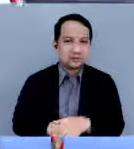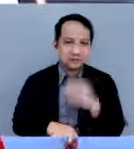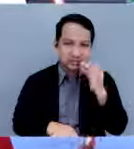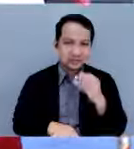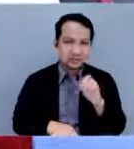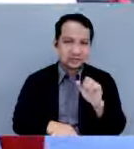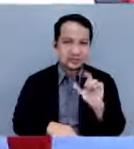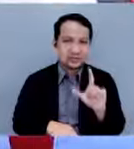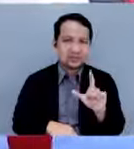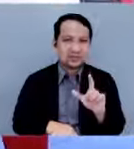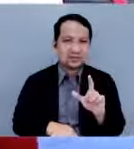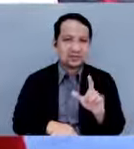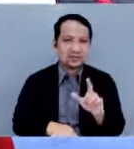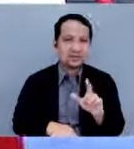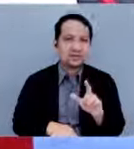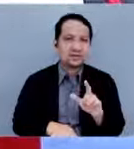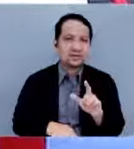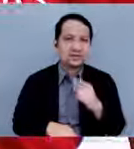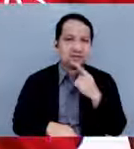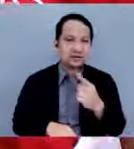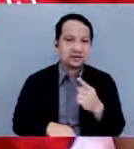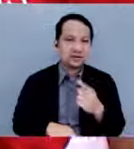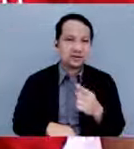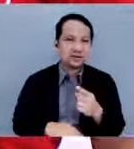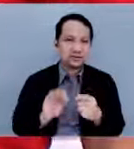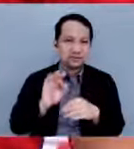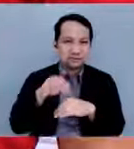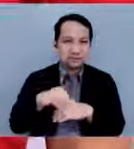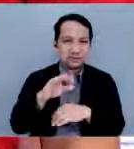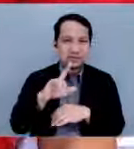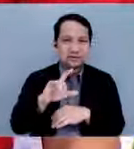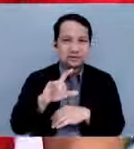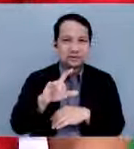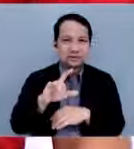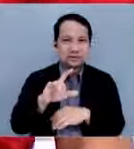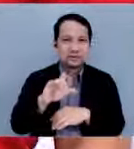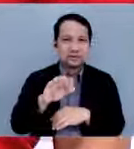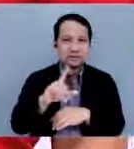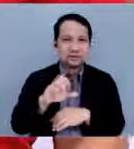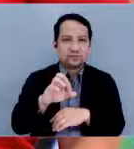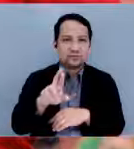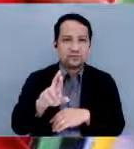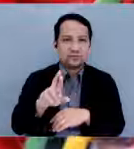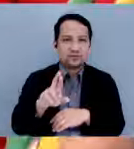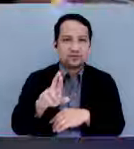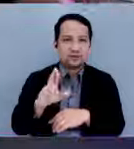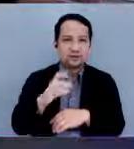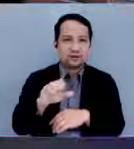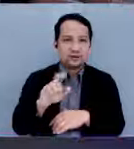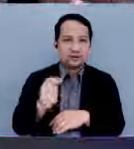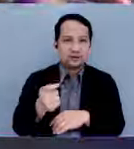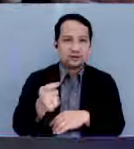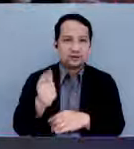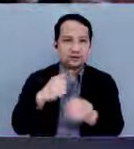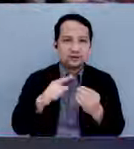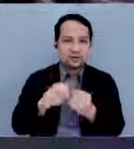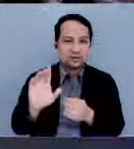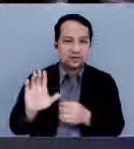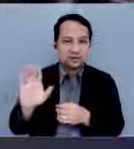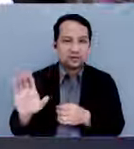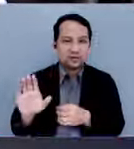Michelle. Flow Arts Philippines. Flow Arts Philippines. Yung naman yung iba-ibang sizes. Tapos yung mga lalaking kasama. So, kung si Miss Kat, every